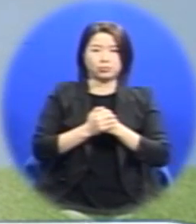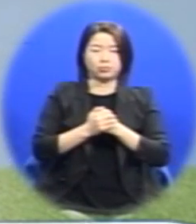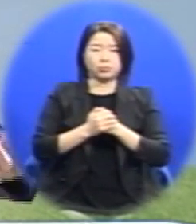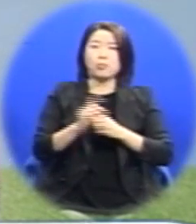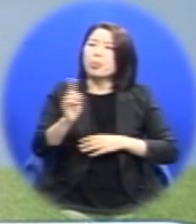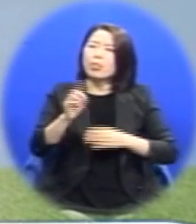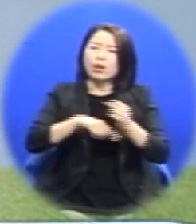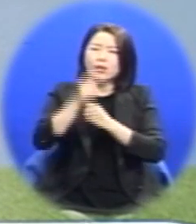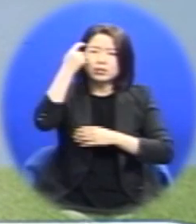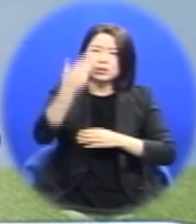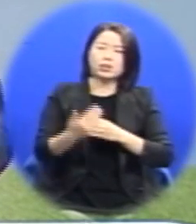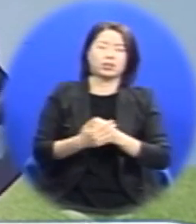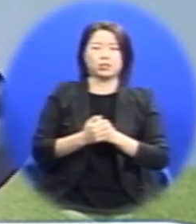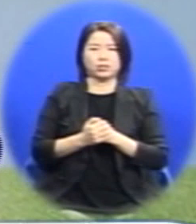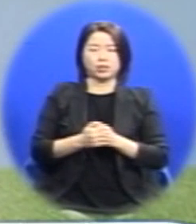그건 무슨 뜻이죠?